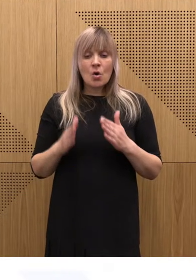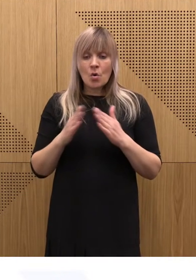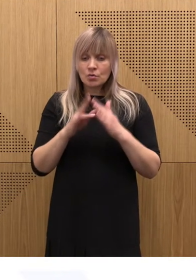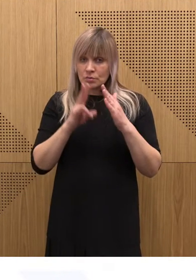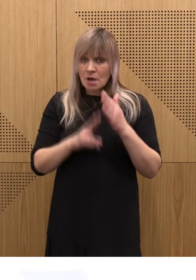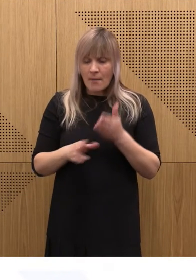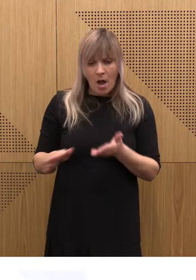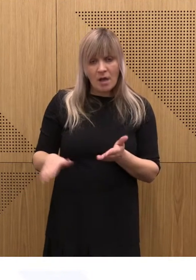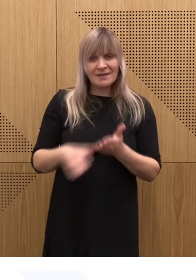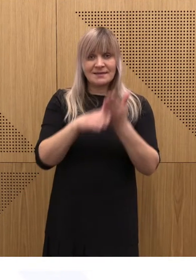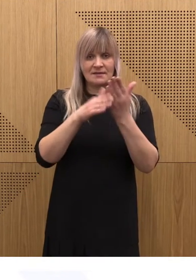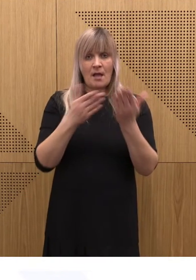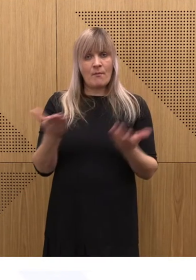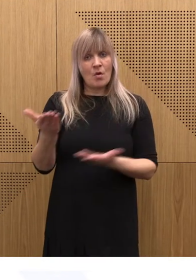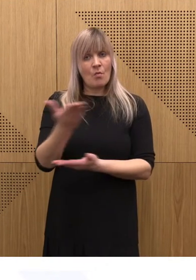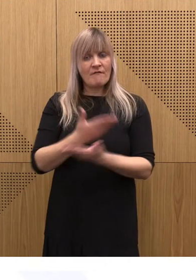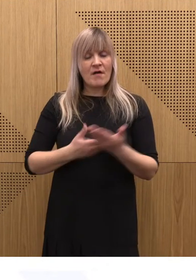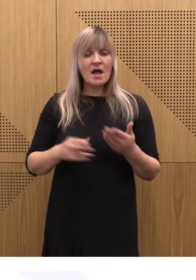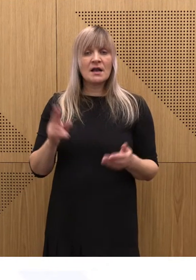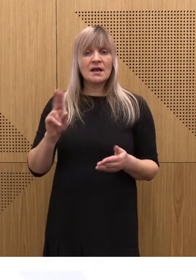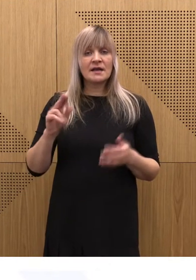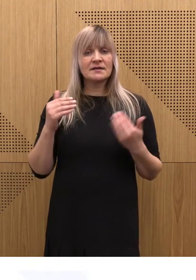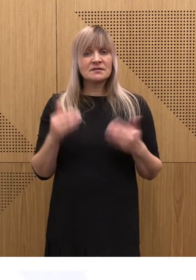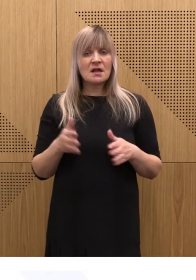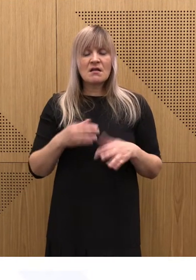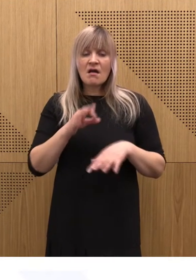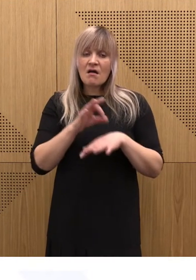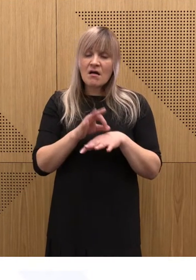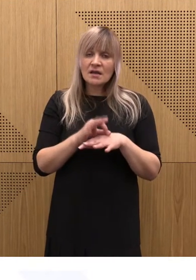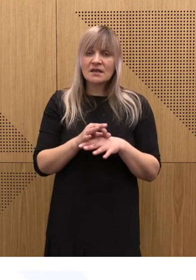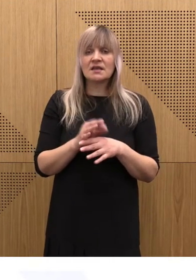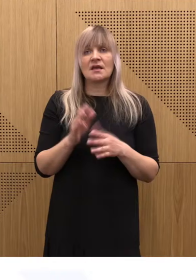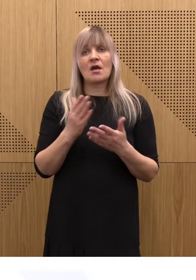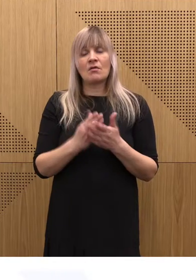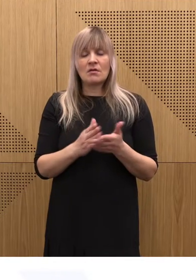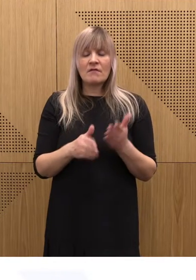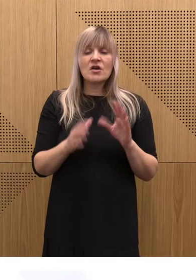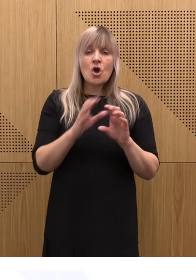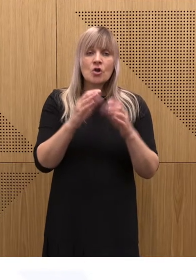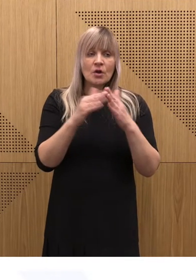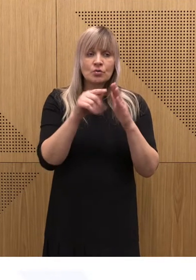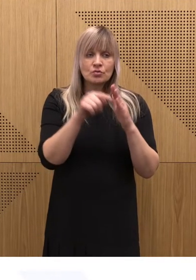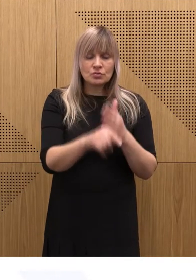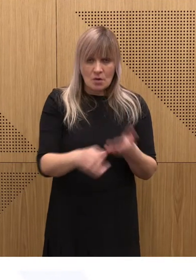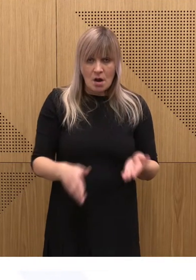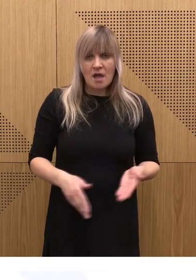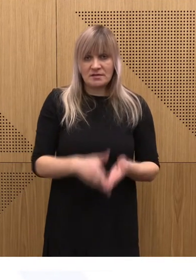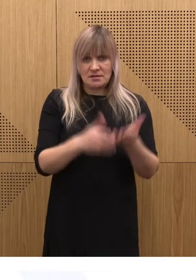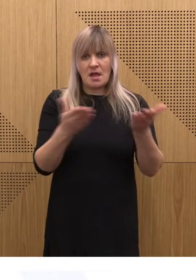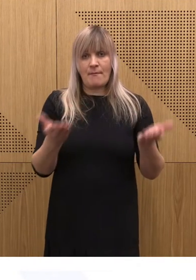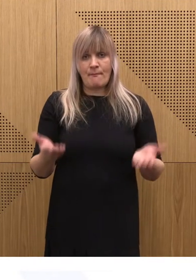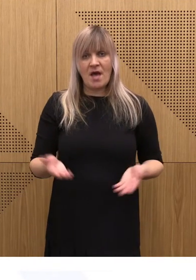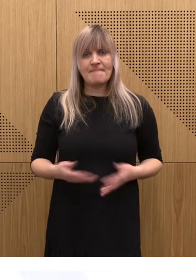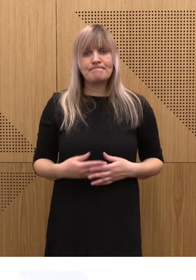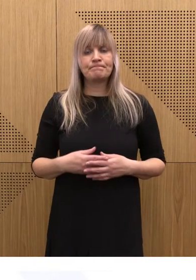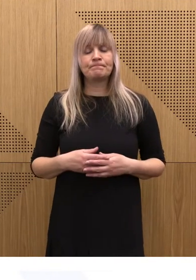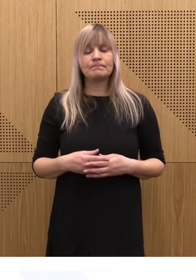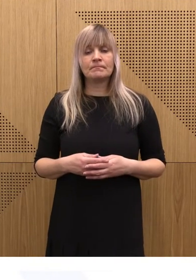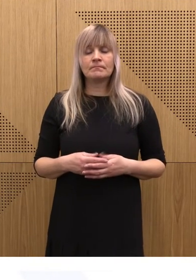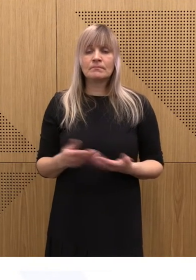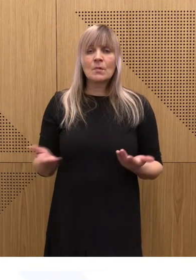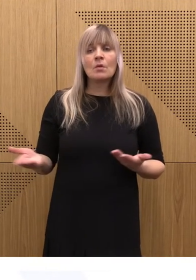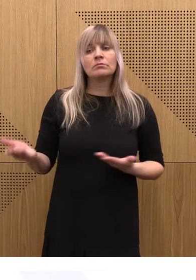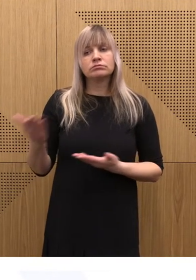püsima, aitame neid, kes on täna haiged, kes peavad olema hooldekodudes või haiglates. Oleme teineteise